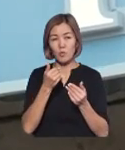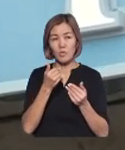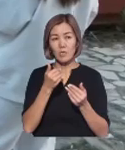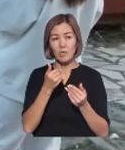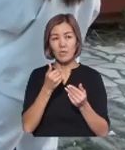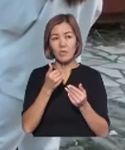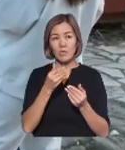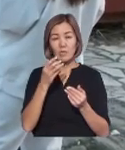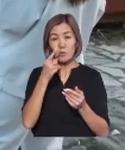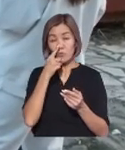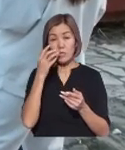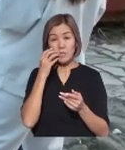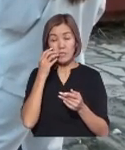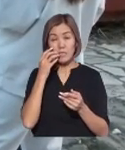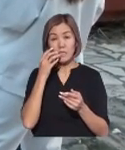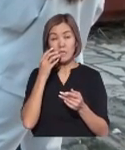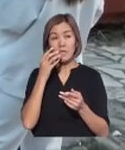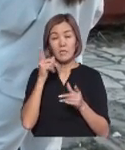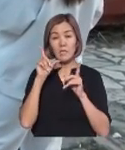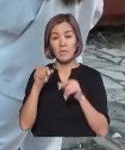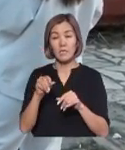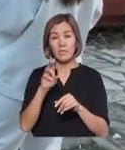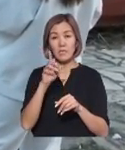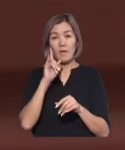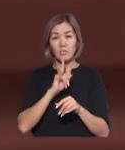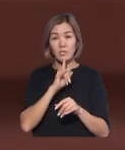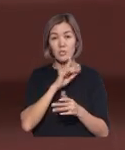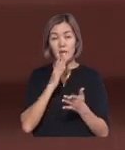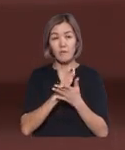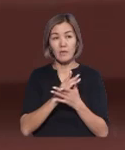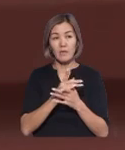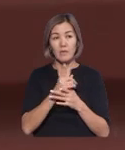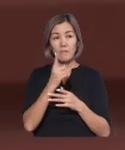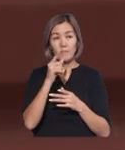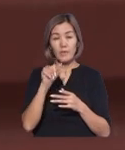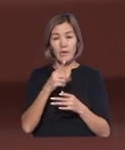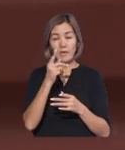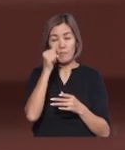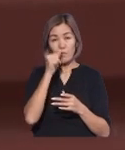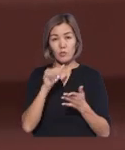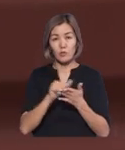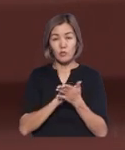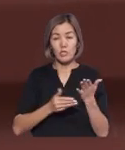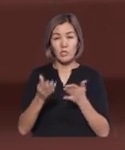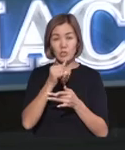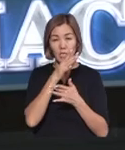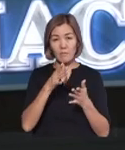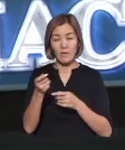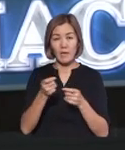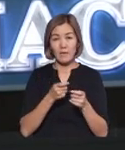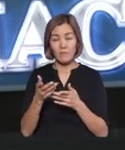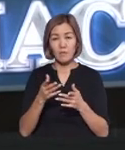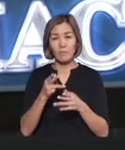күні жетіп декреттік демалысқа шыға алмай жүрген Айгерім Бекжанова да бар. Бір жарым айдан бері қажетті құжатты жинай алмай, әкімдік пен